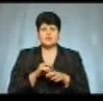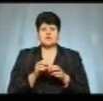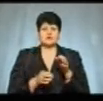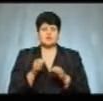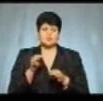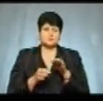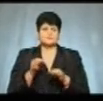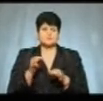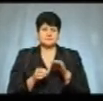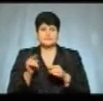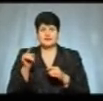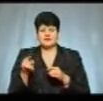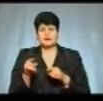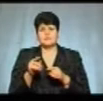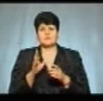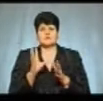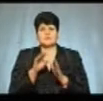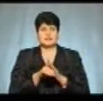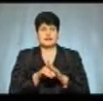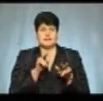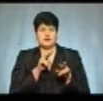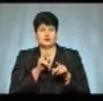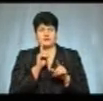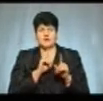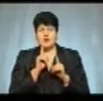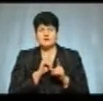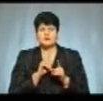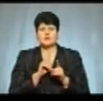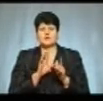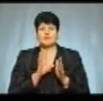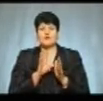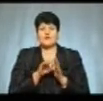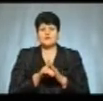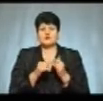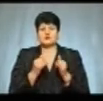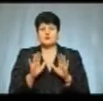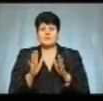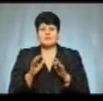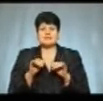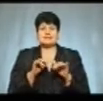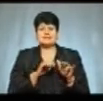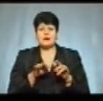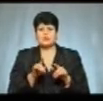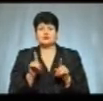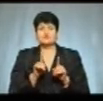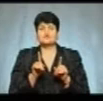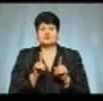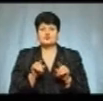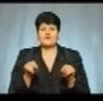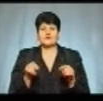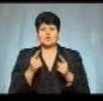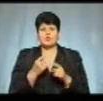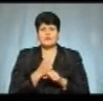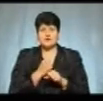засідання, там введена наглядова рада і впроваджуються на сьогоднішній момент заходи щодо